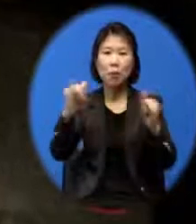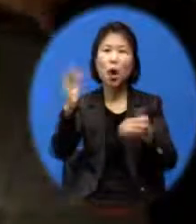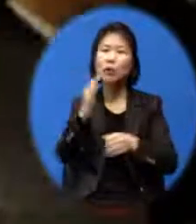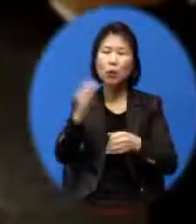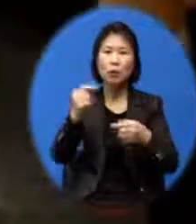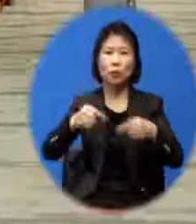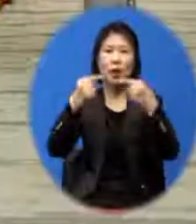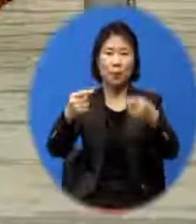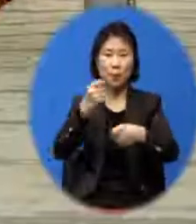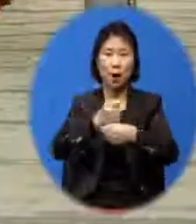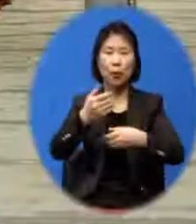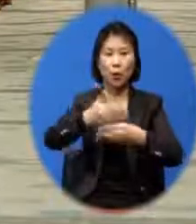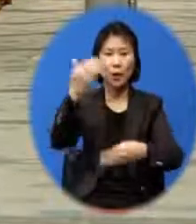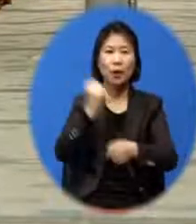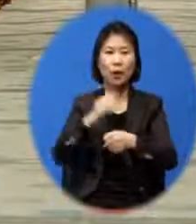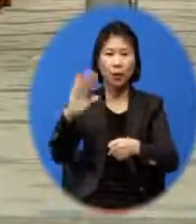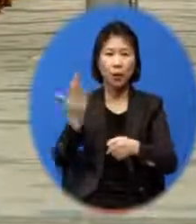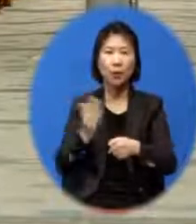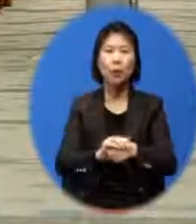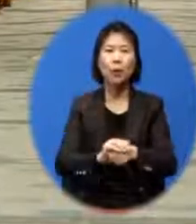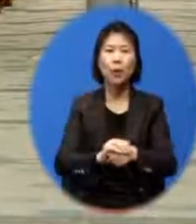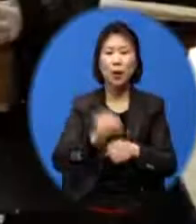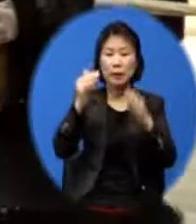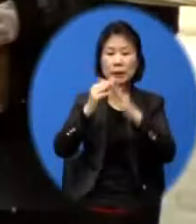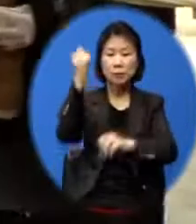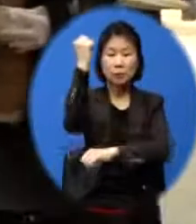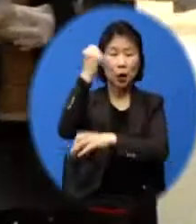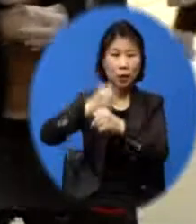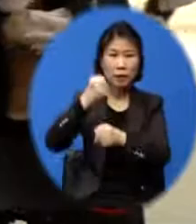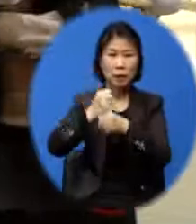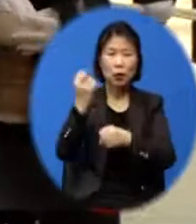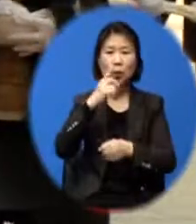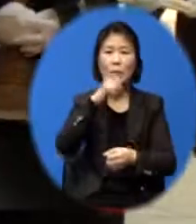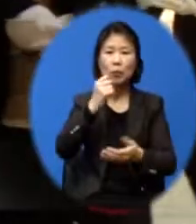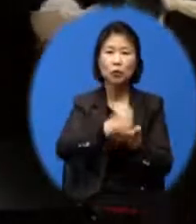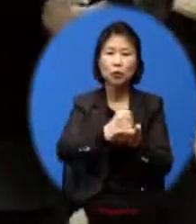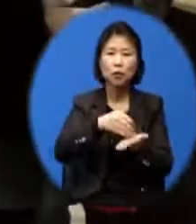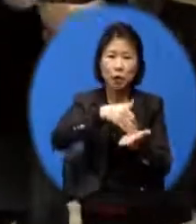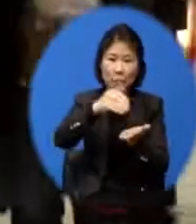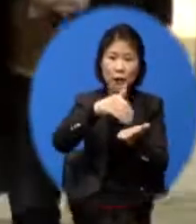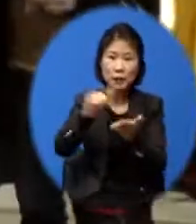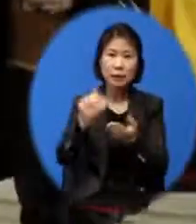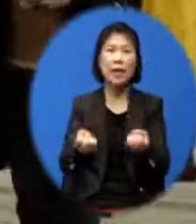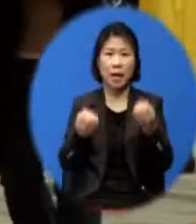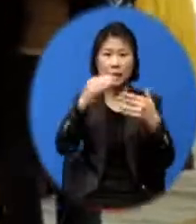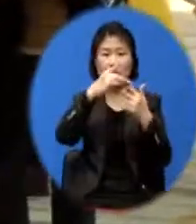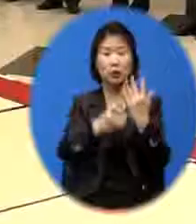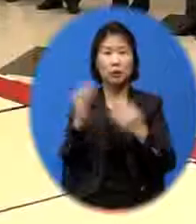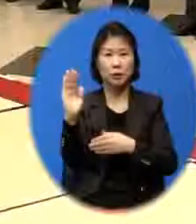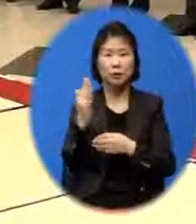가운데 열렸으며 대규모 풍물놀이와 집터다지기 공연, 애군을 쫓아내는 앵마기 행사 등의 순으로